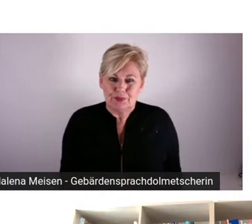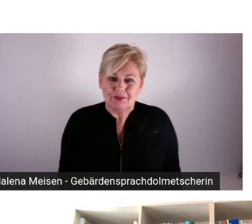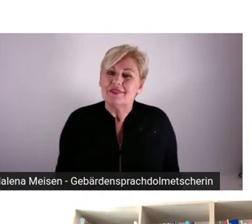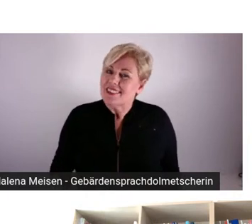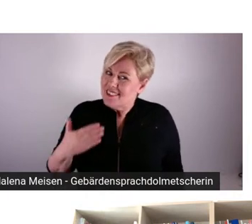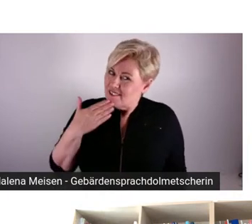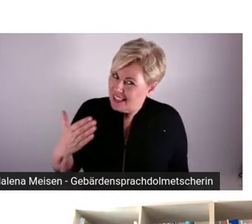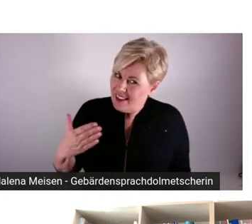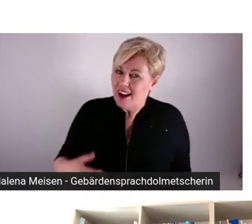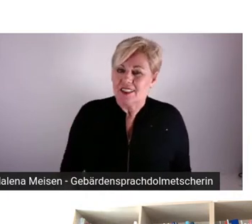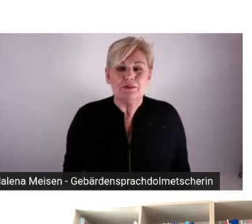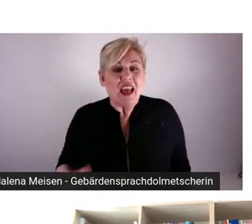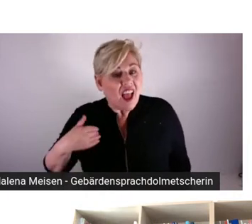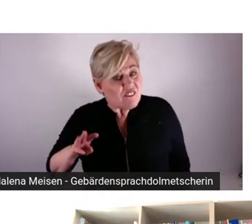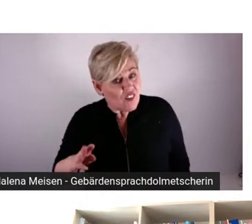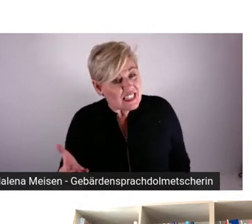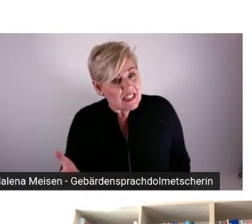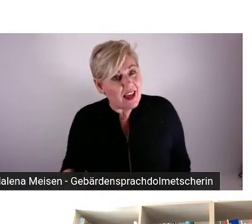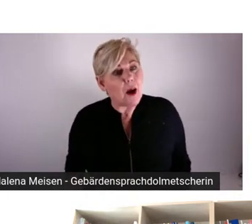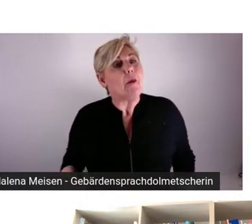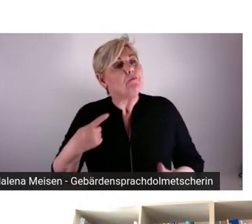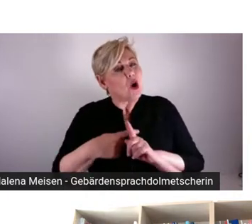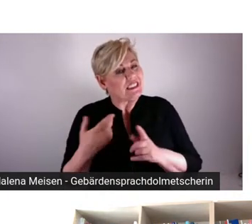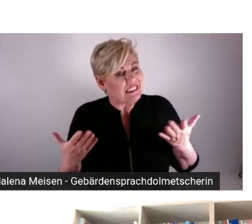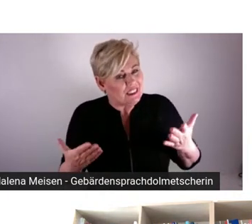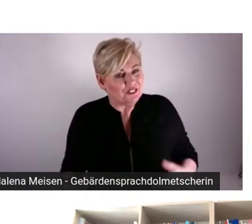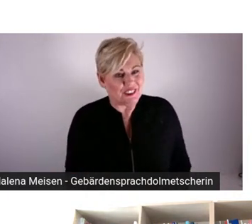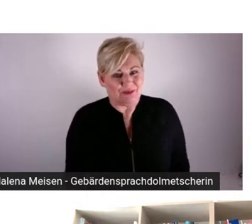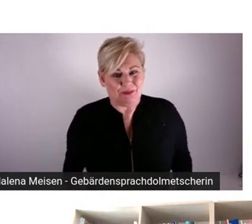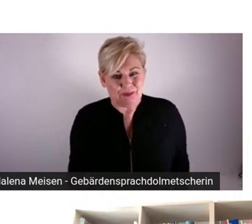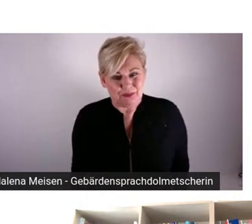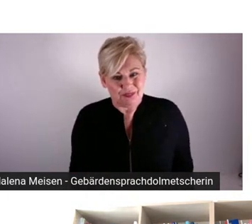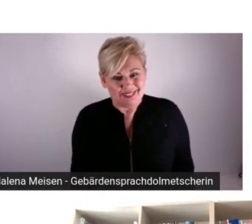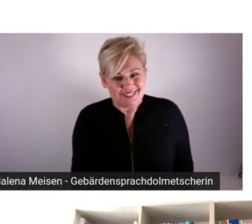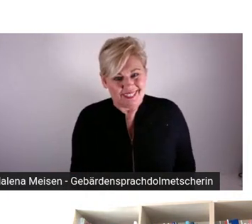Vielen Dank, Frau Wissler. Wo bleibt das Positive?